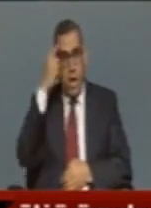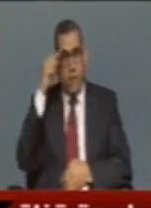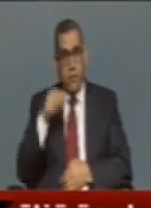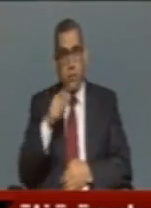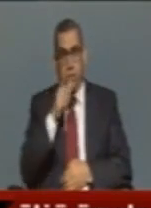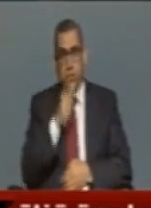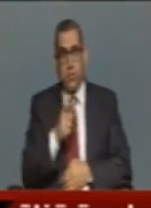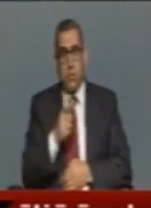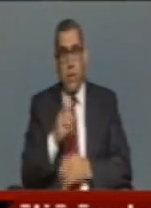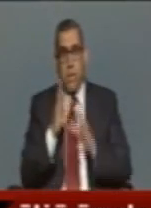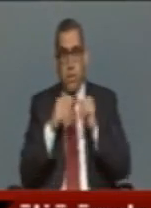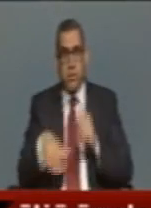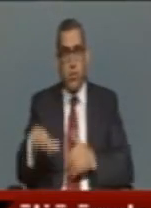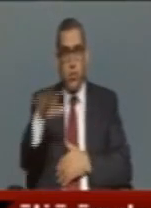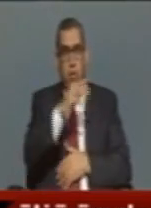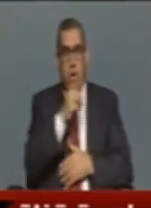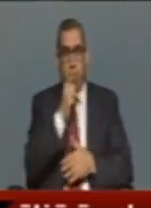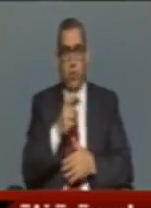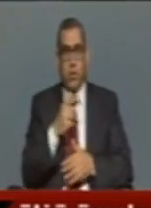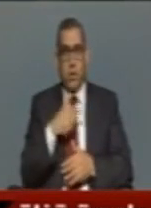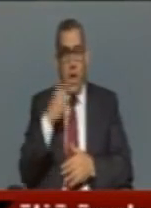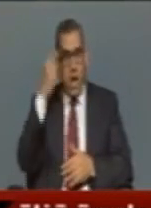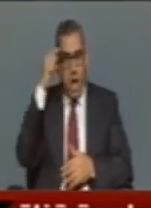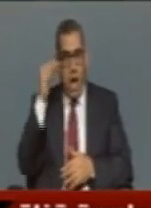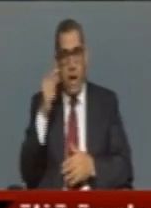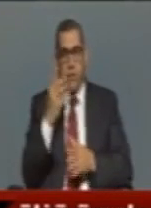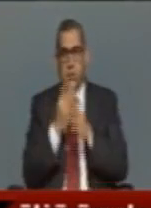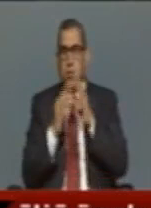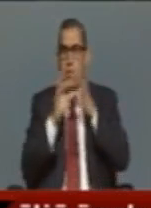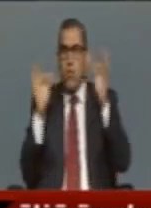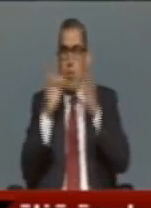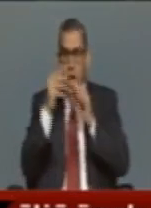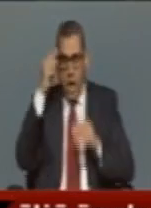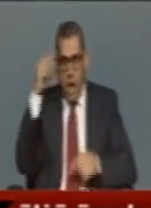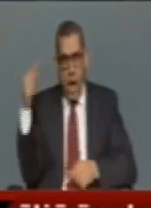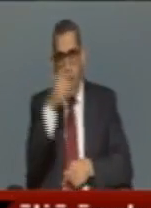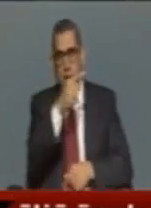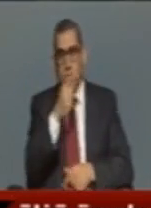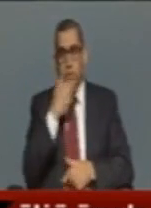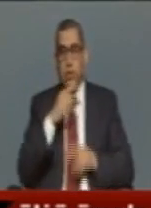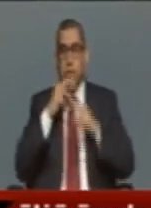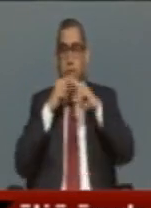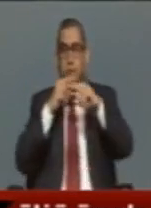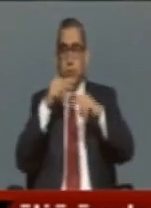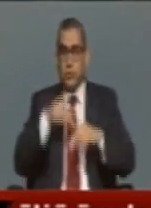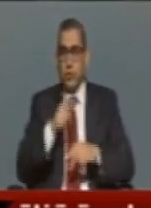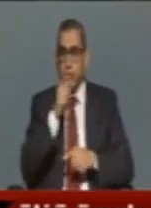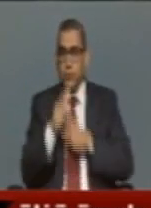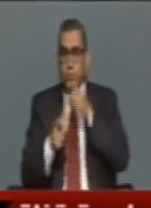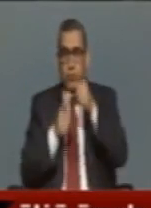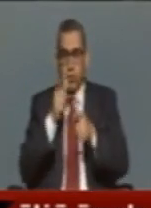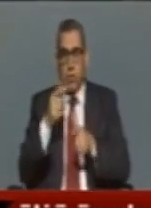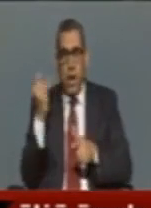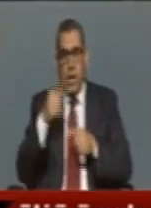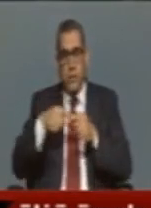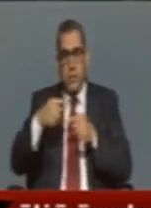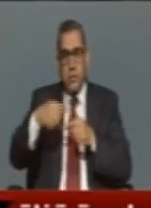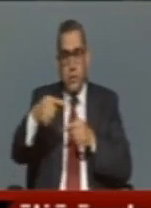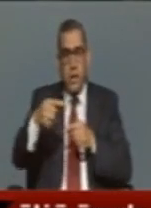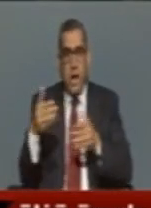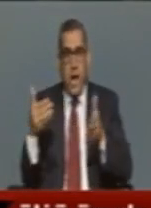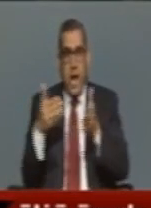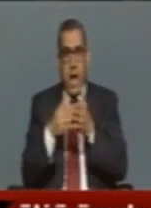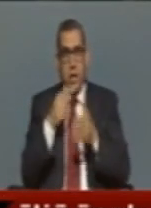مصر، صحيح، يعرفوا الحكايه بتاعتنا، عشان الكلام اللي انا بقوله ده بيبقى ليه تاثير في النهايه على